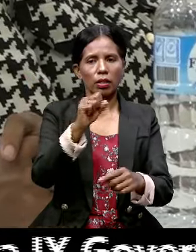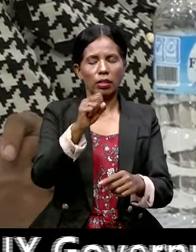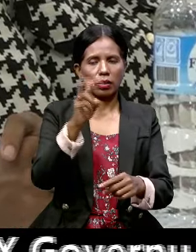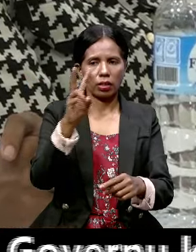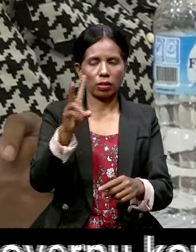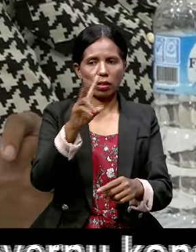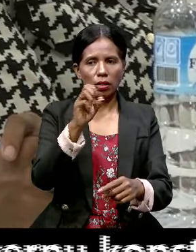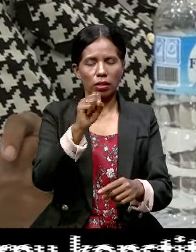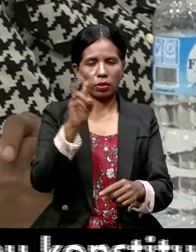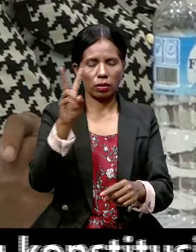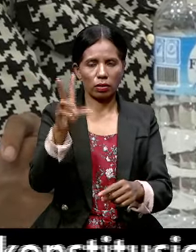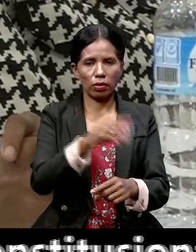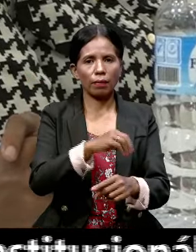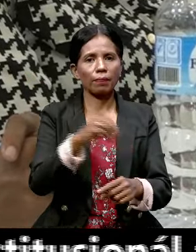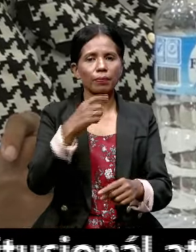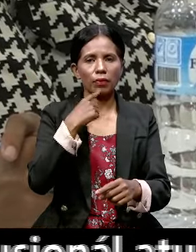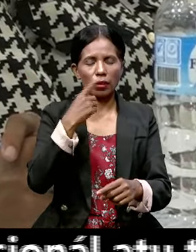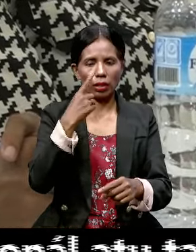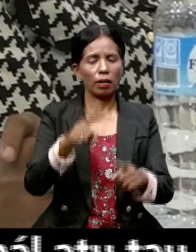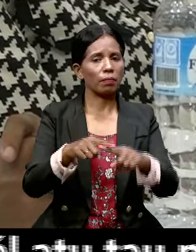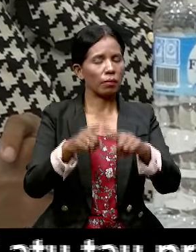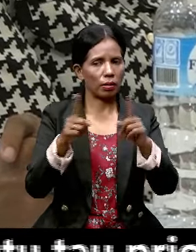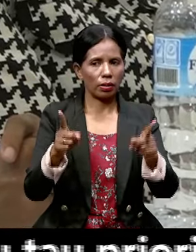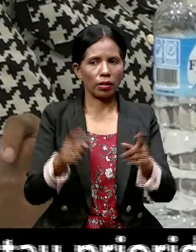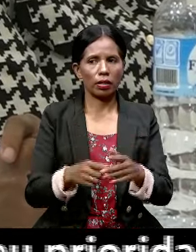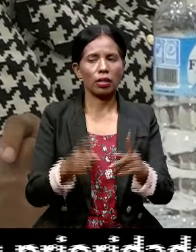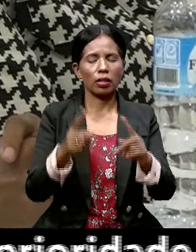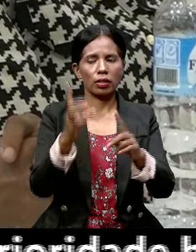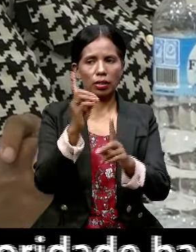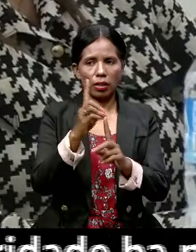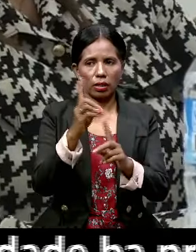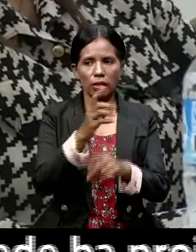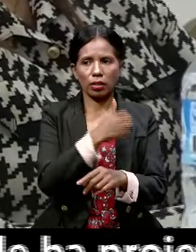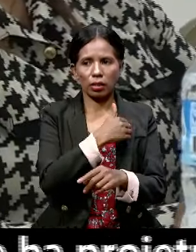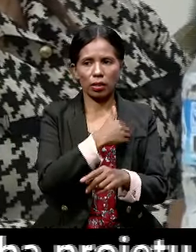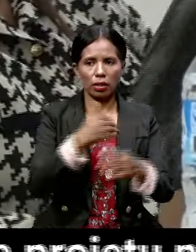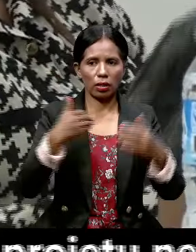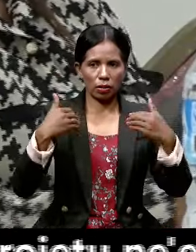S2 mastrado maybe ate data